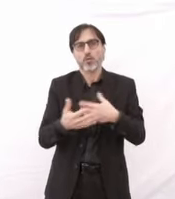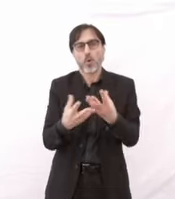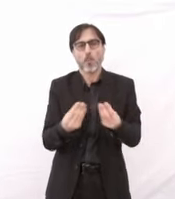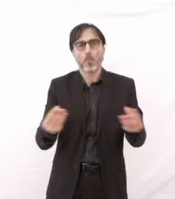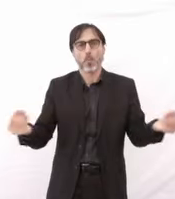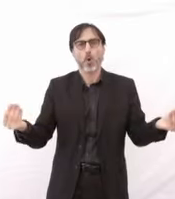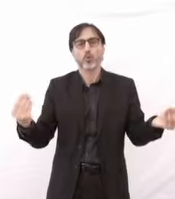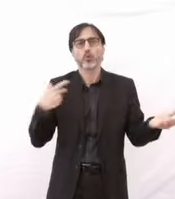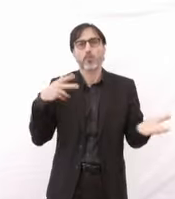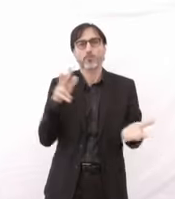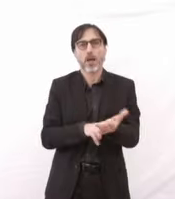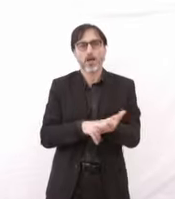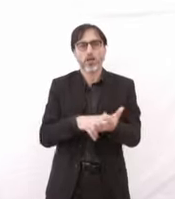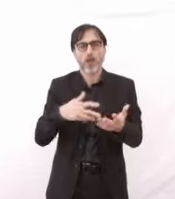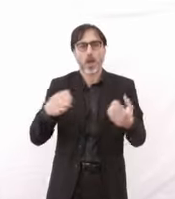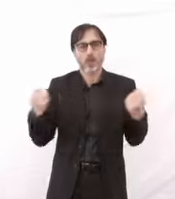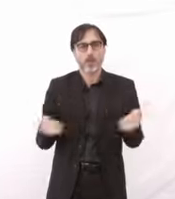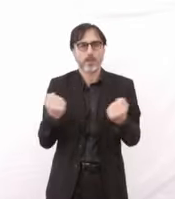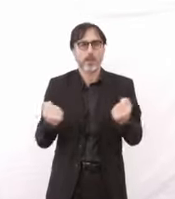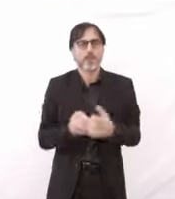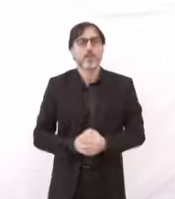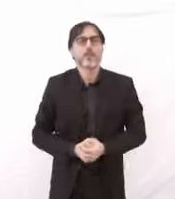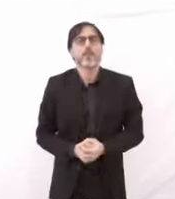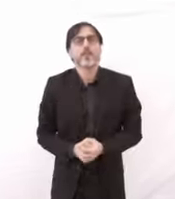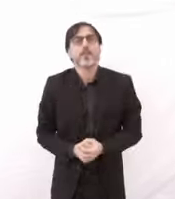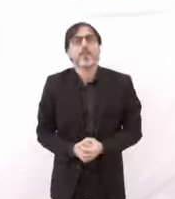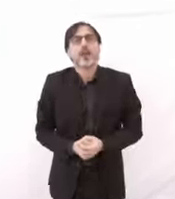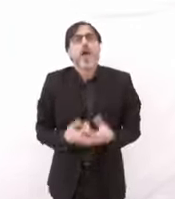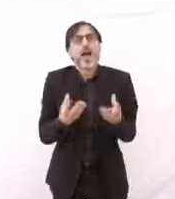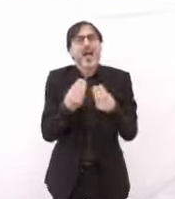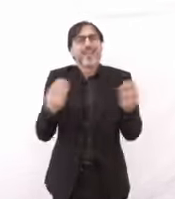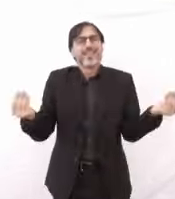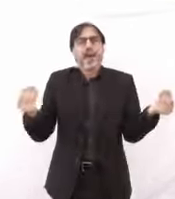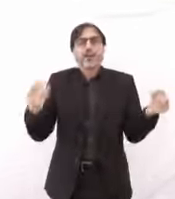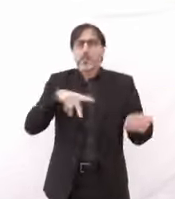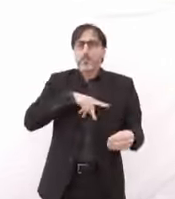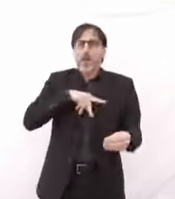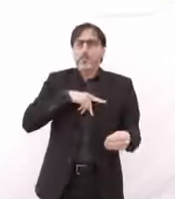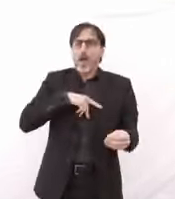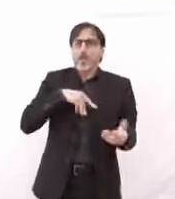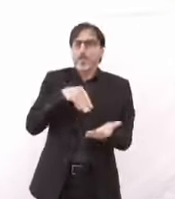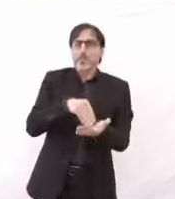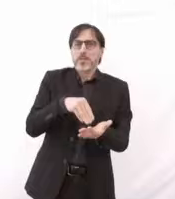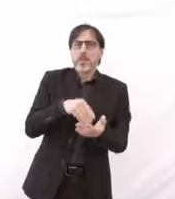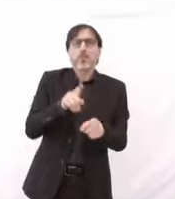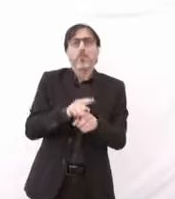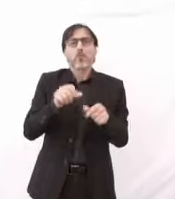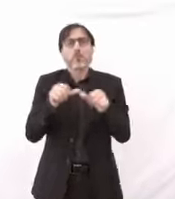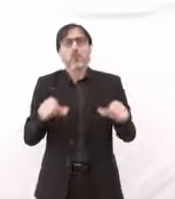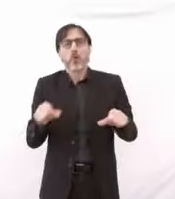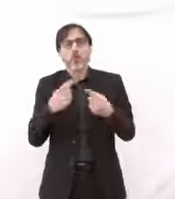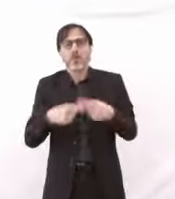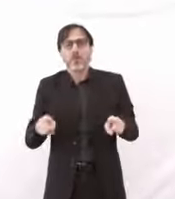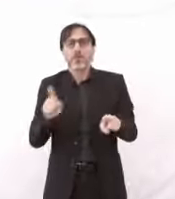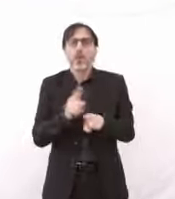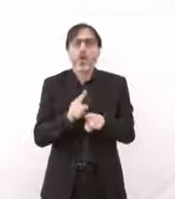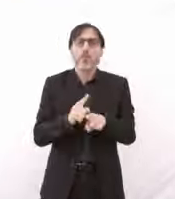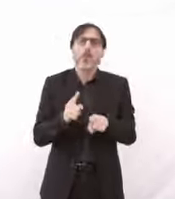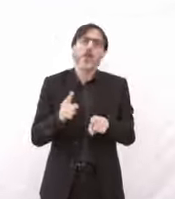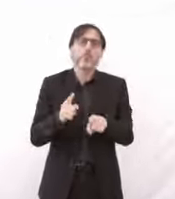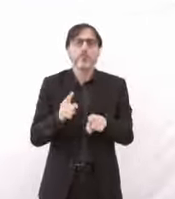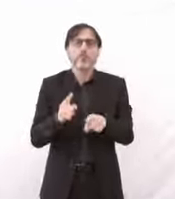ha patrocinato l'iniziativa. Poi sono tante le realtà private che in forme diverse hanno dato il